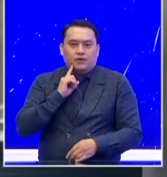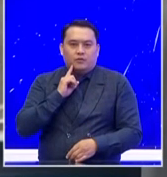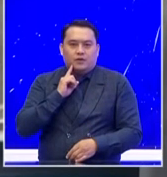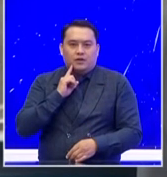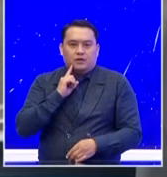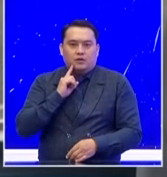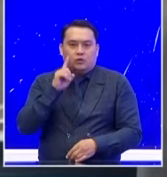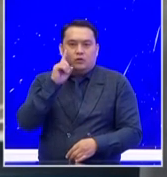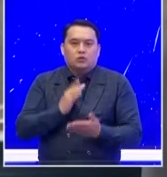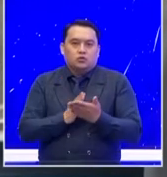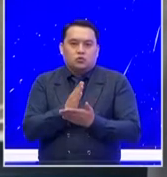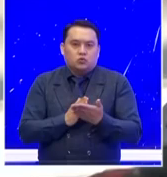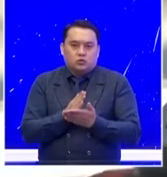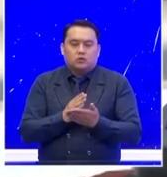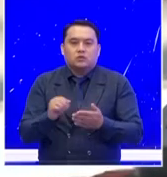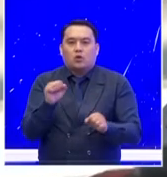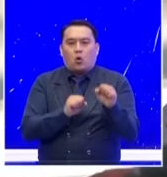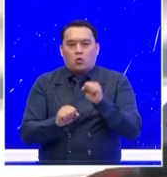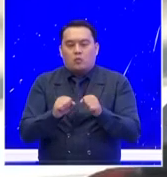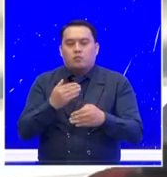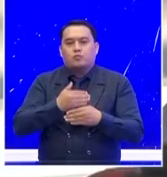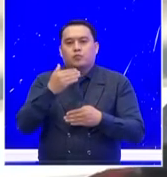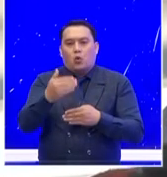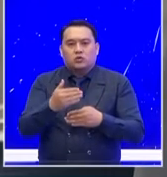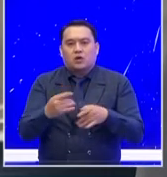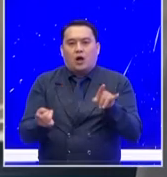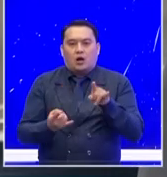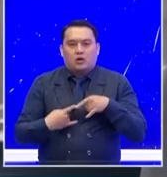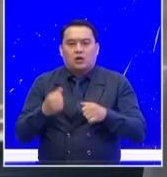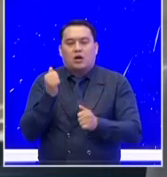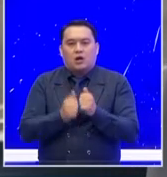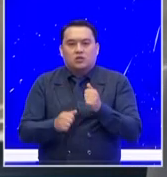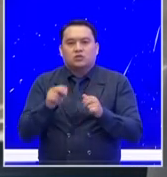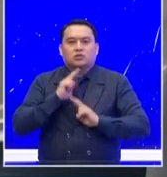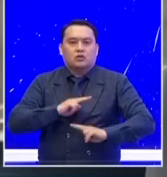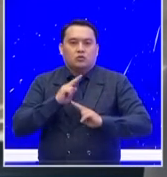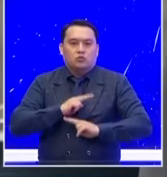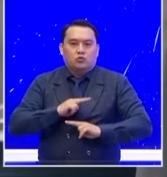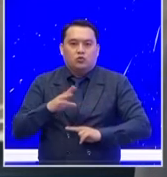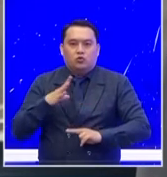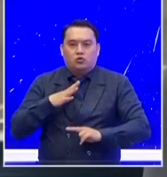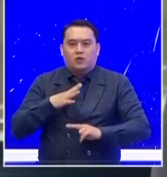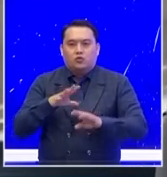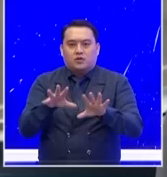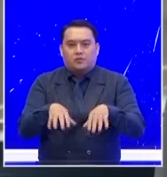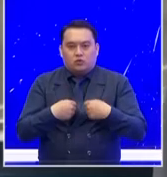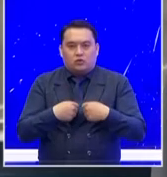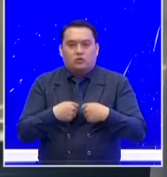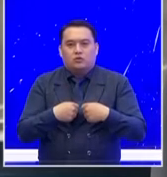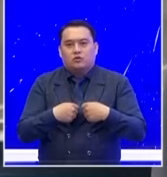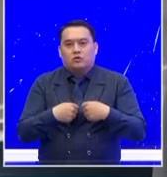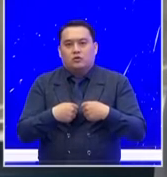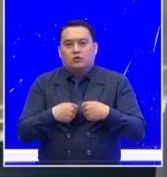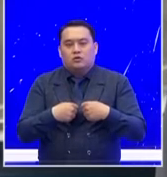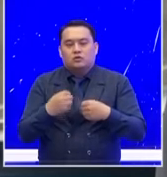удобно нести службу и дезинфицировать. После службы данные костюмы каждый сотрудник дезинфицирует